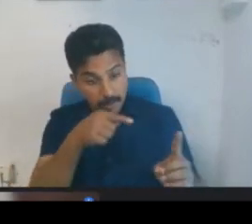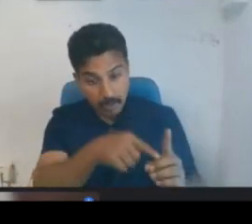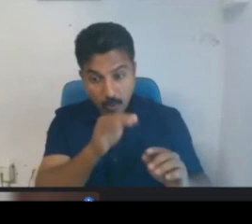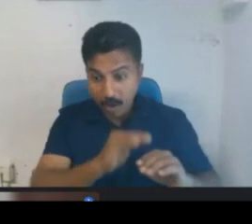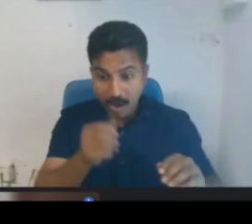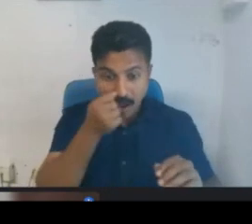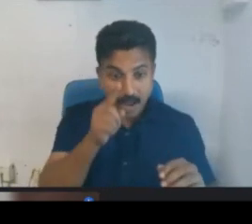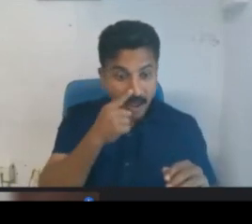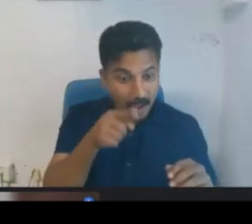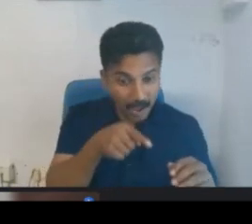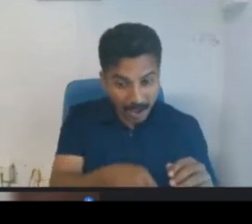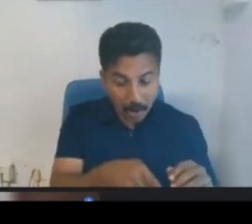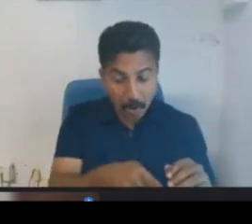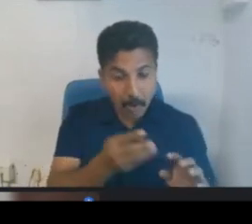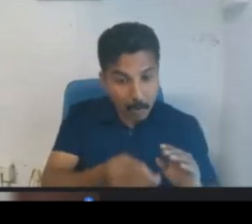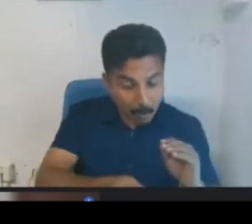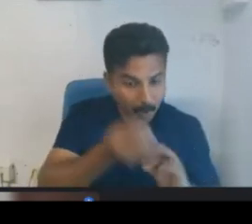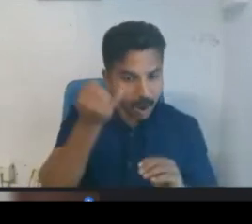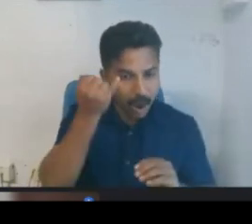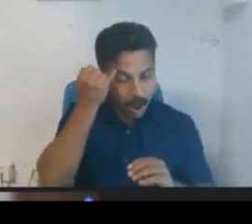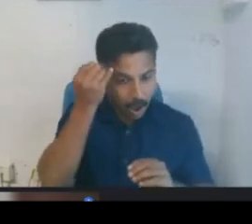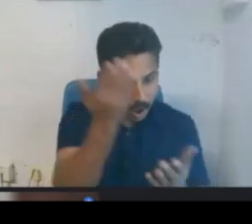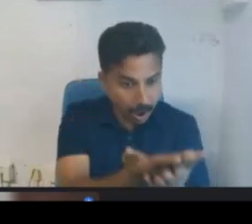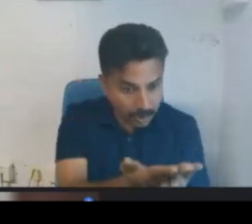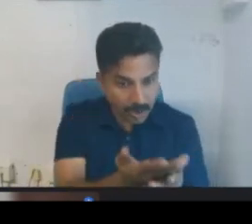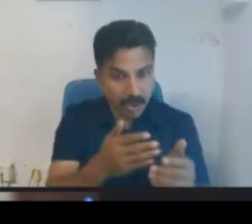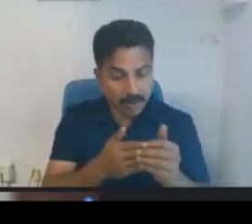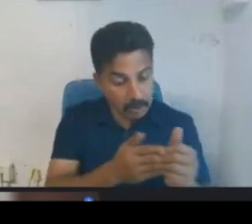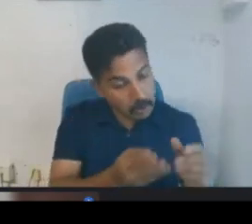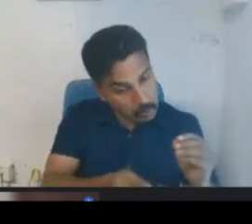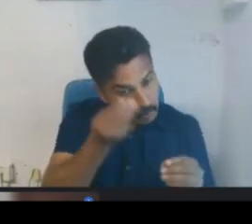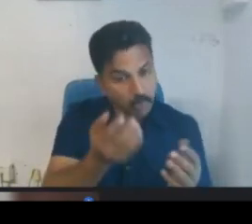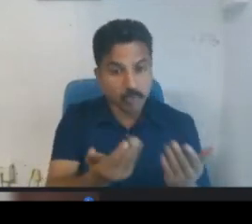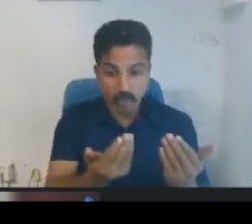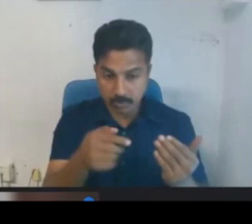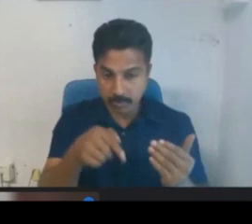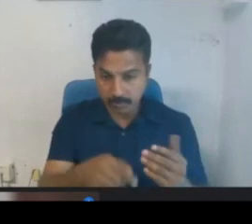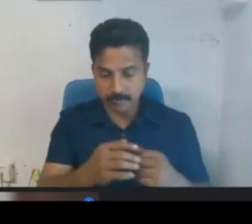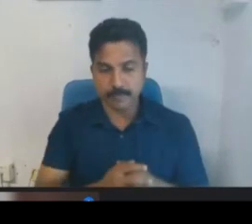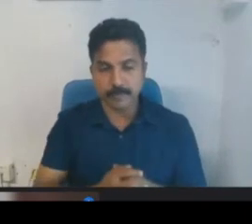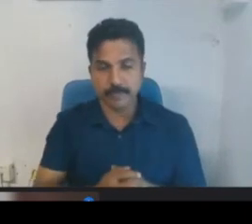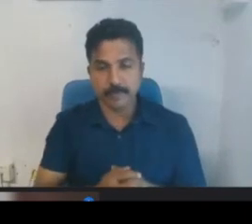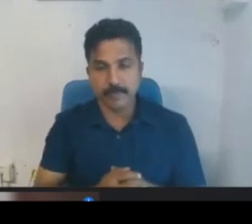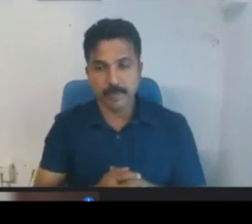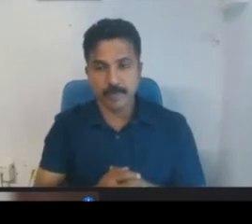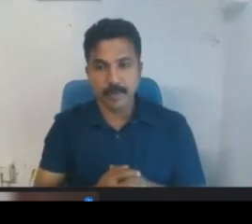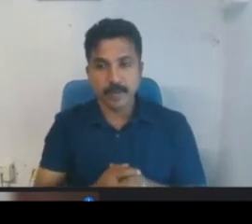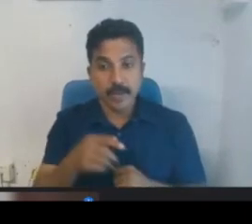നിങ്ങൾക്ക് കൂടുതൽ സജഷൻസും മാർഗനിർദ്ദേശങ്ങളും ഒക്കെ പറയാൻ പറ്റുന്ന ഒരു സെഷൻ ആയിരിക്കും ഇതെന്ന് ഞാൻ വിശ്വസിക്കുന്നു.